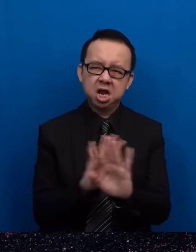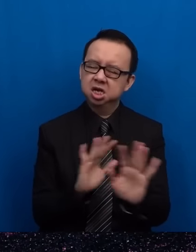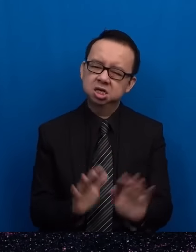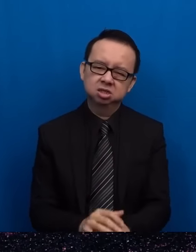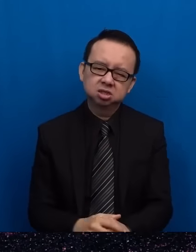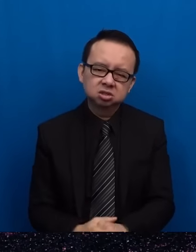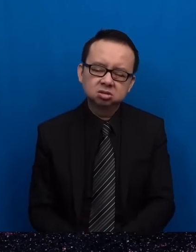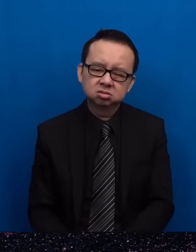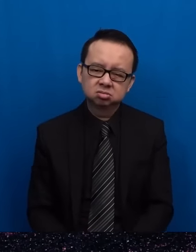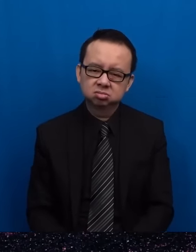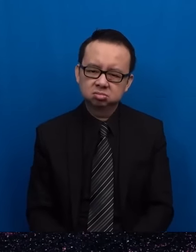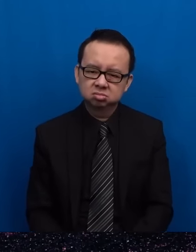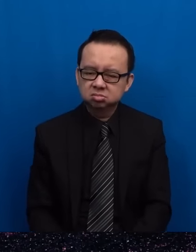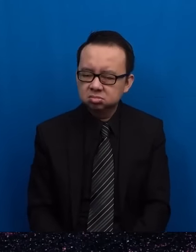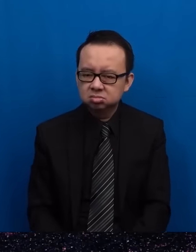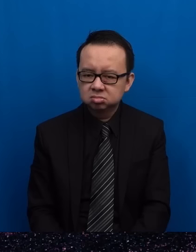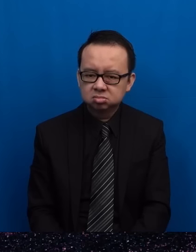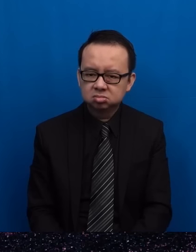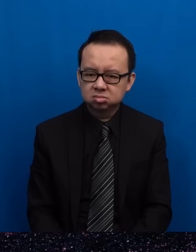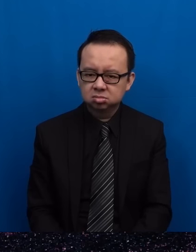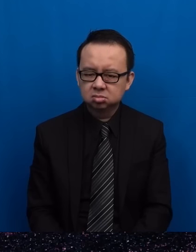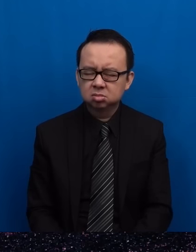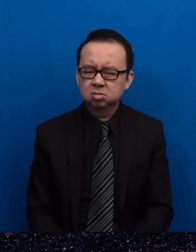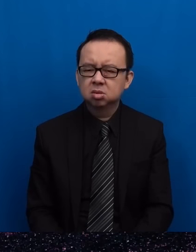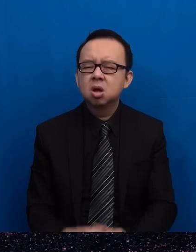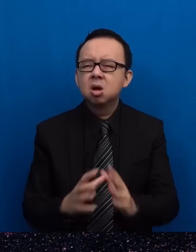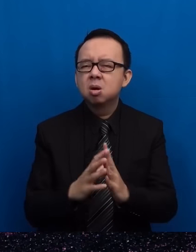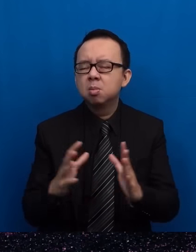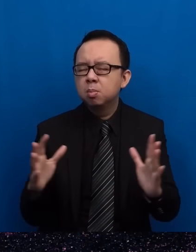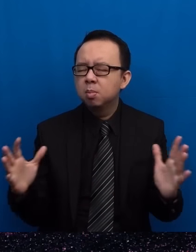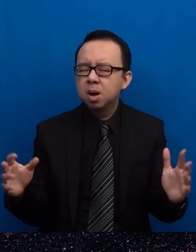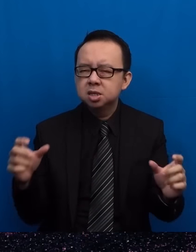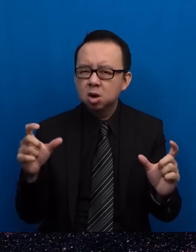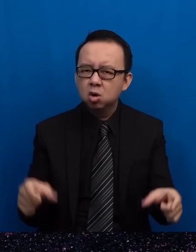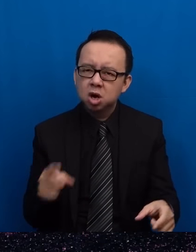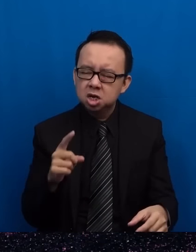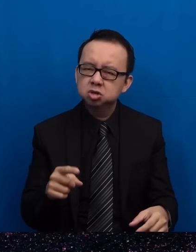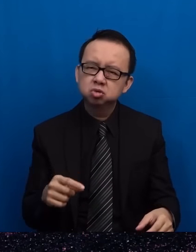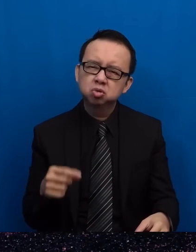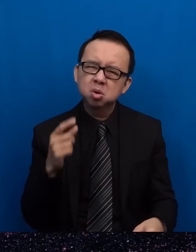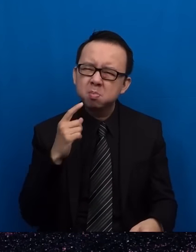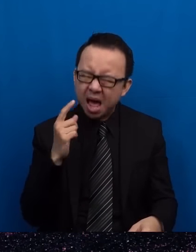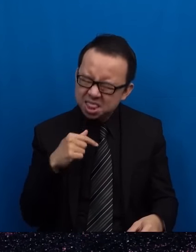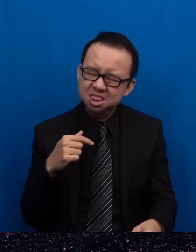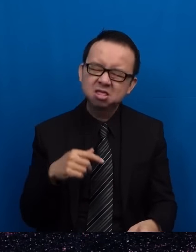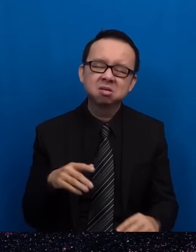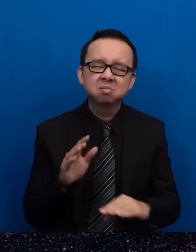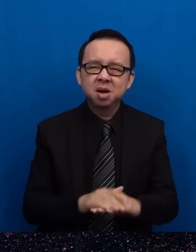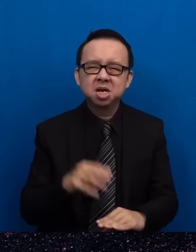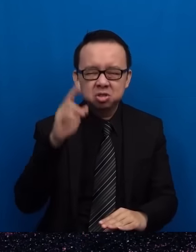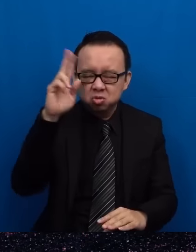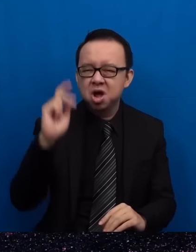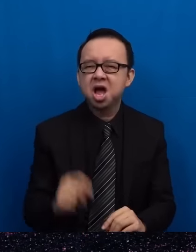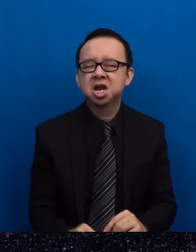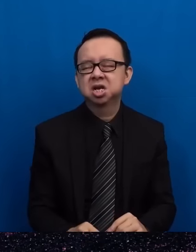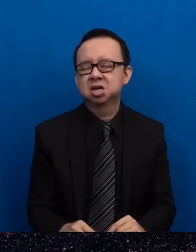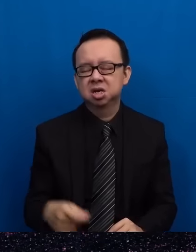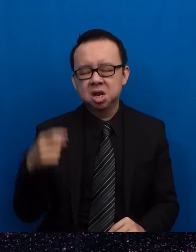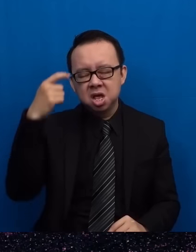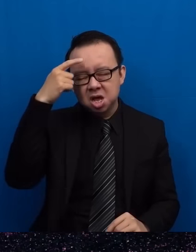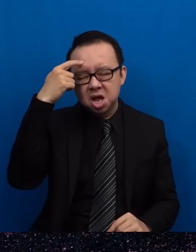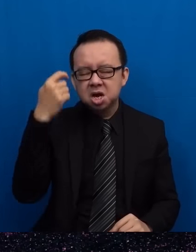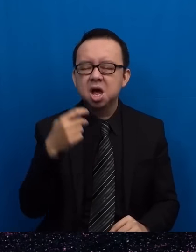pasti tersesat jalannya. Banyak orang bitter with God atau kepahitan dengan Allah. Karena kenapa? Aku udah